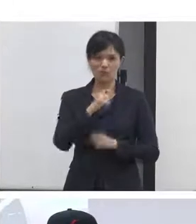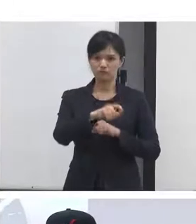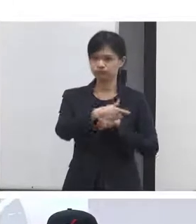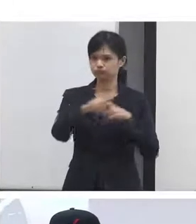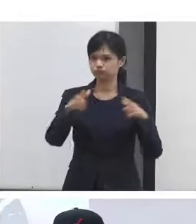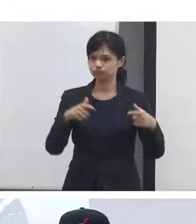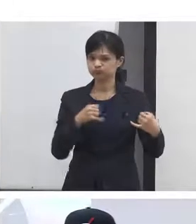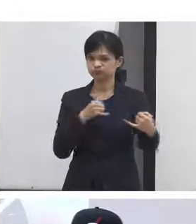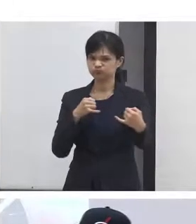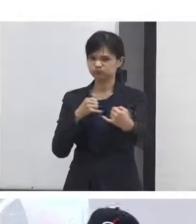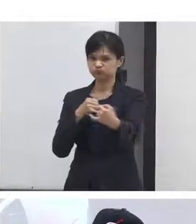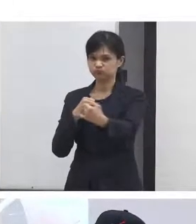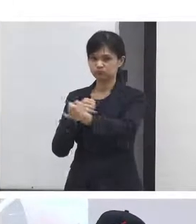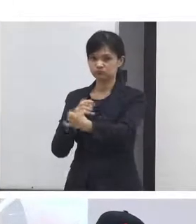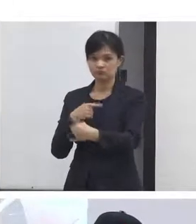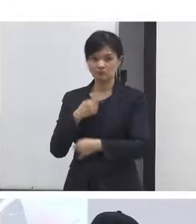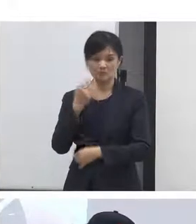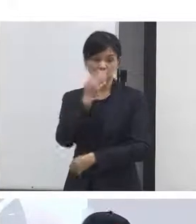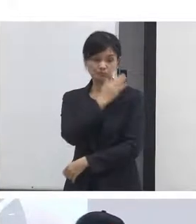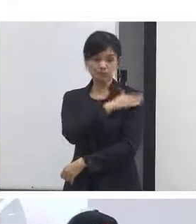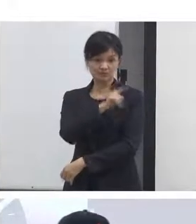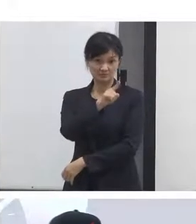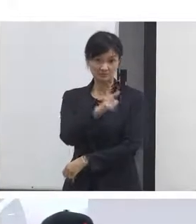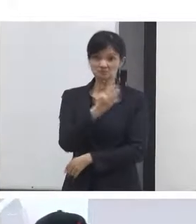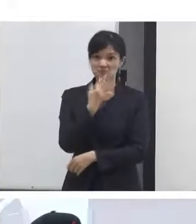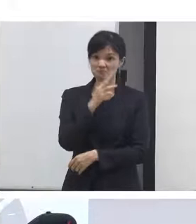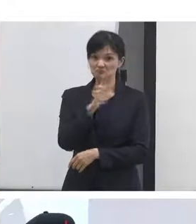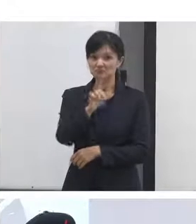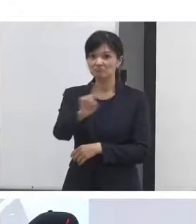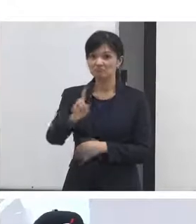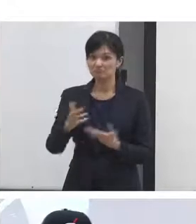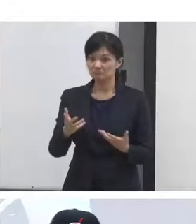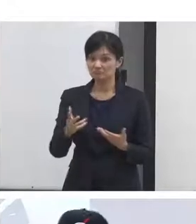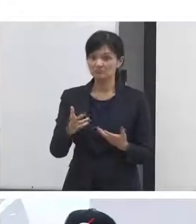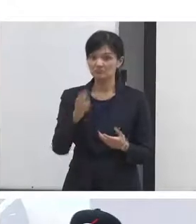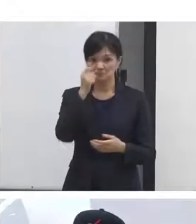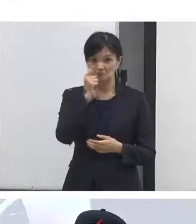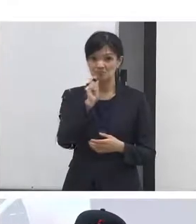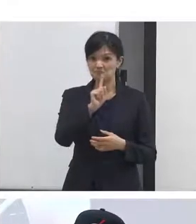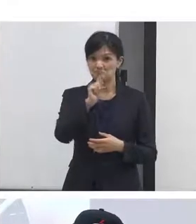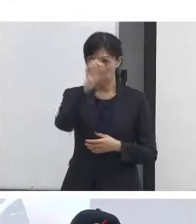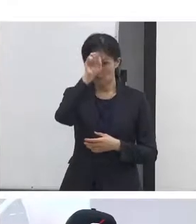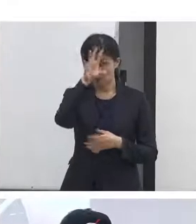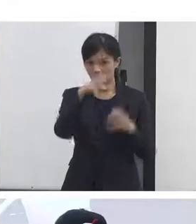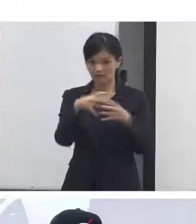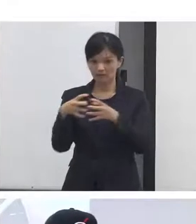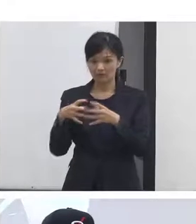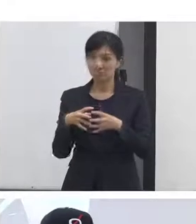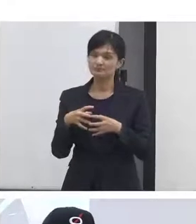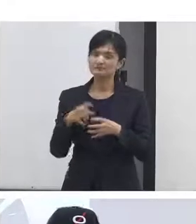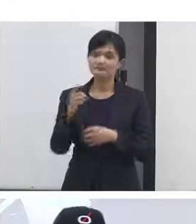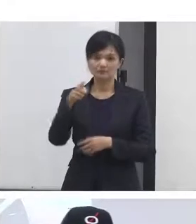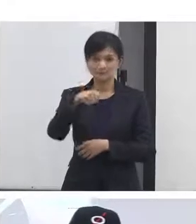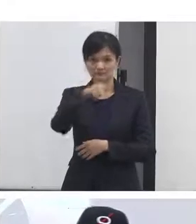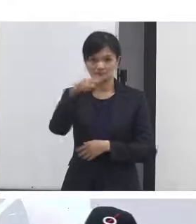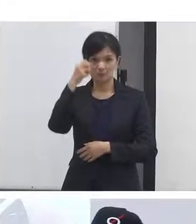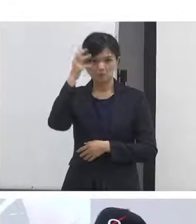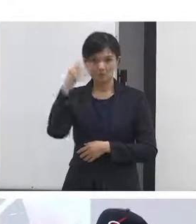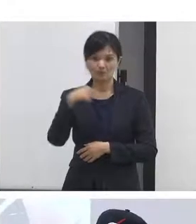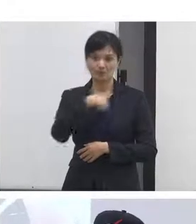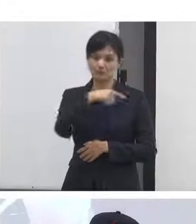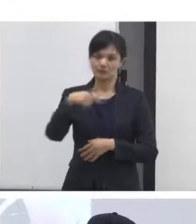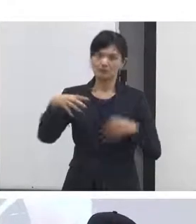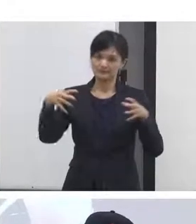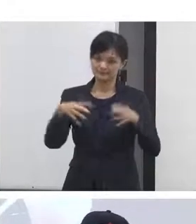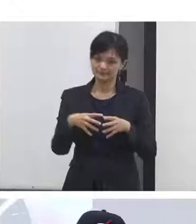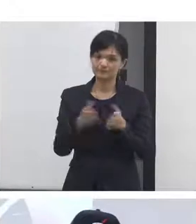不管你是哪一种颜色，最后大家都是在同一艘船上。这个问题，很多的问题需要共同去面对。如果大家可以有这样的